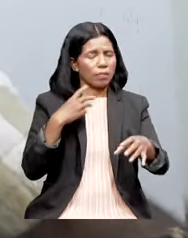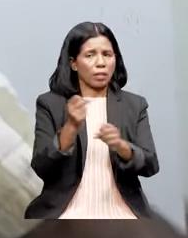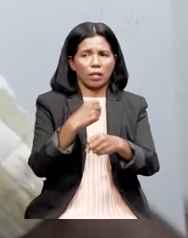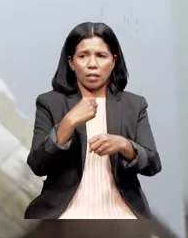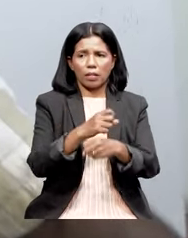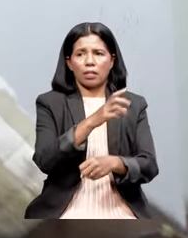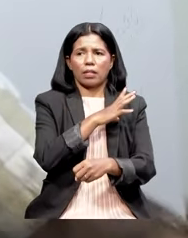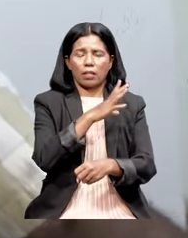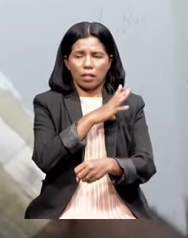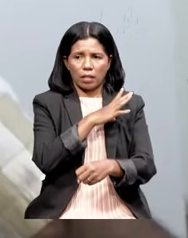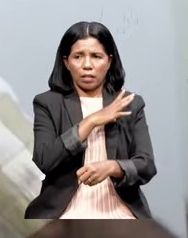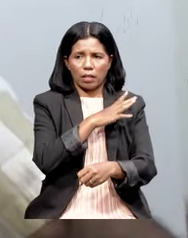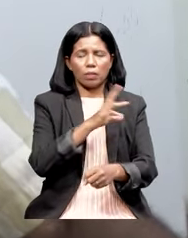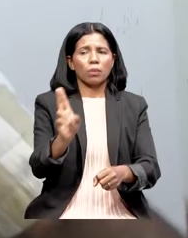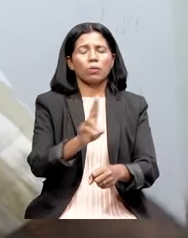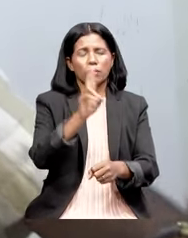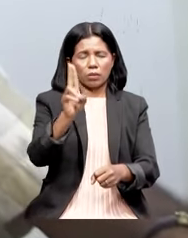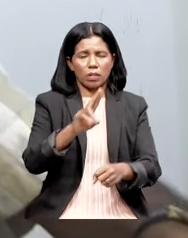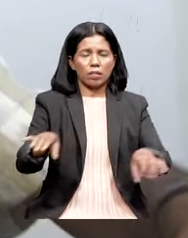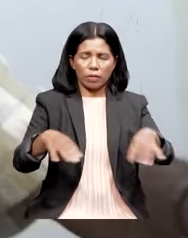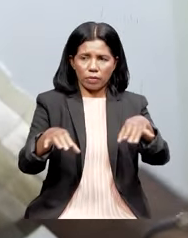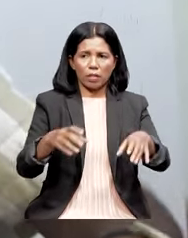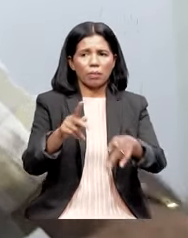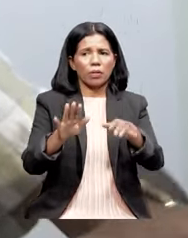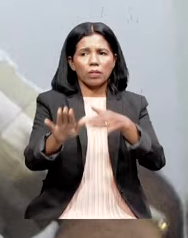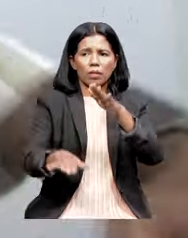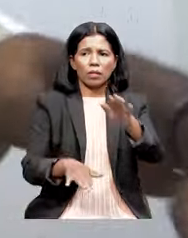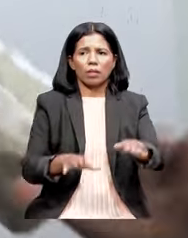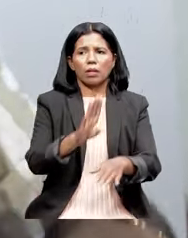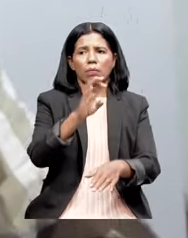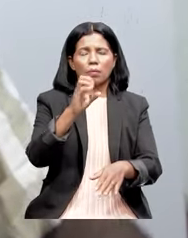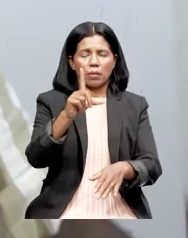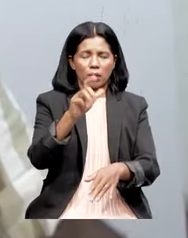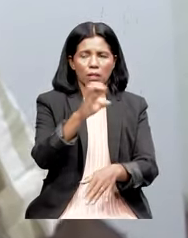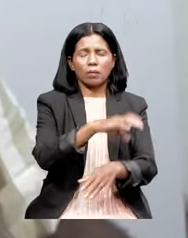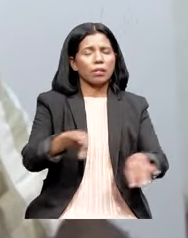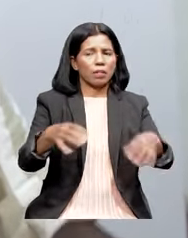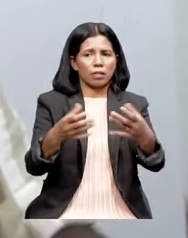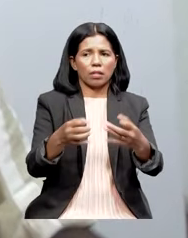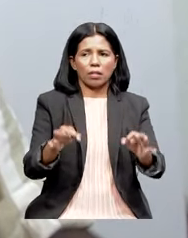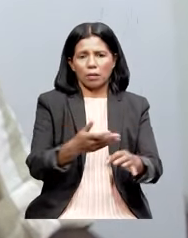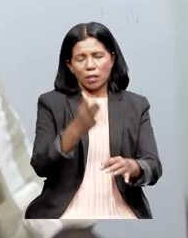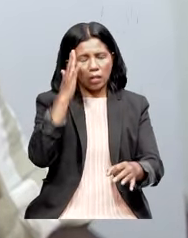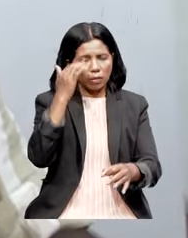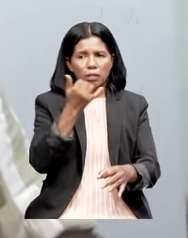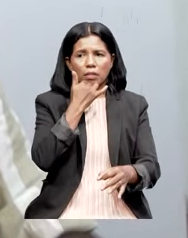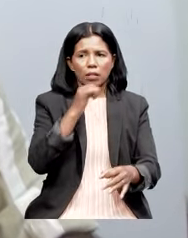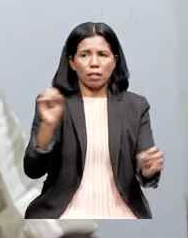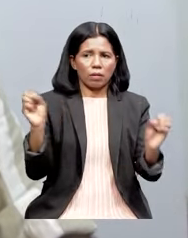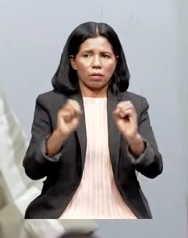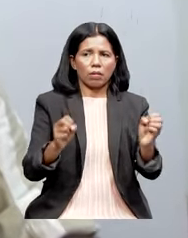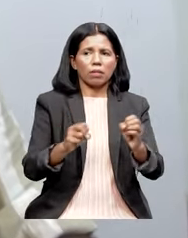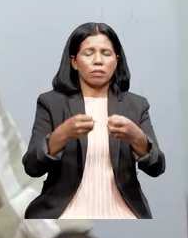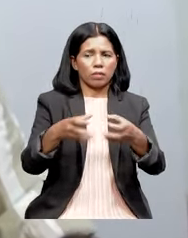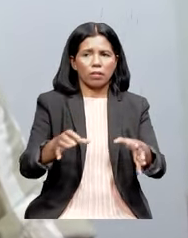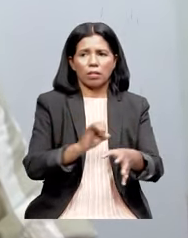ini hang executa mas em auto liba mai dan bobolat mas soal servisu ne mas ini ni mian insala hamu la kuit la kuit servisu